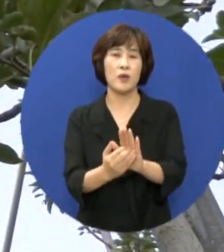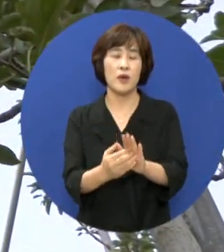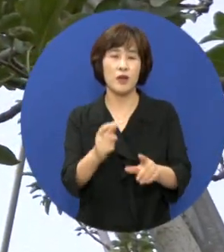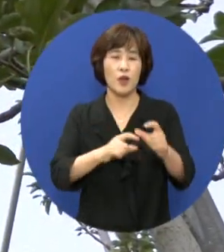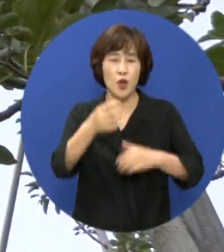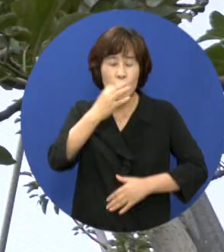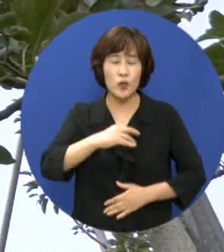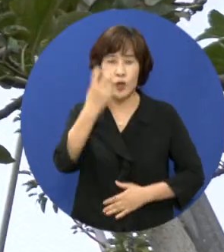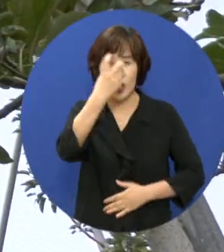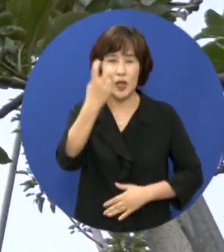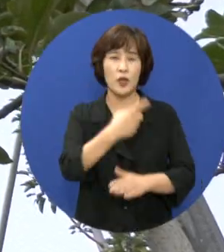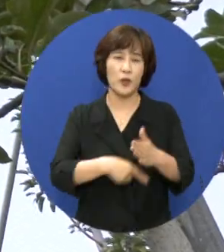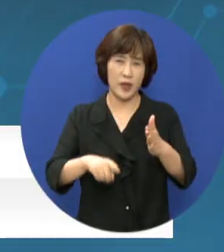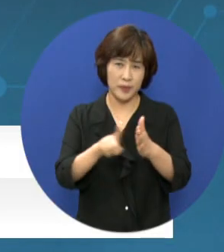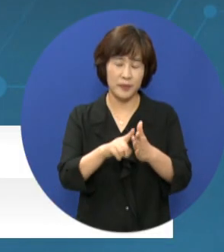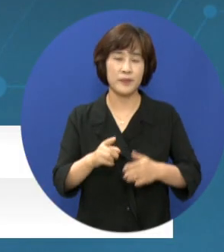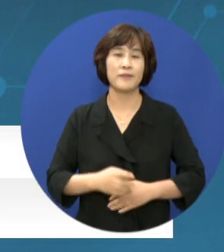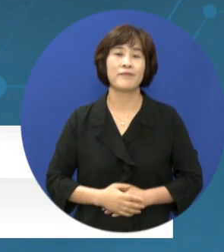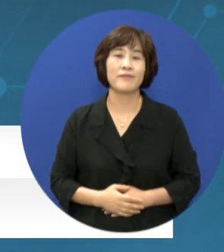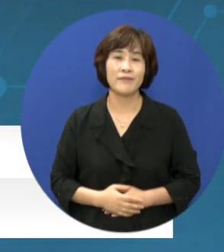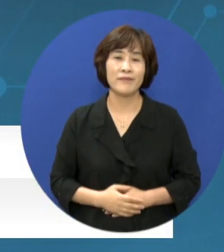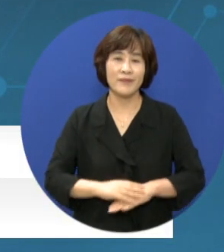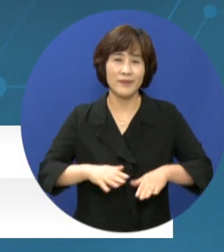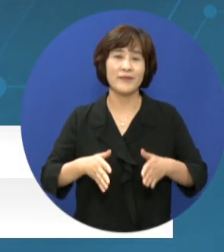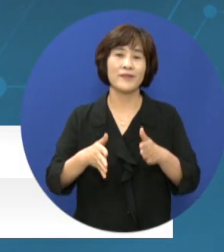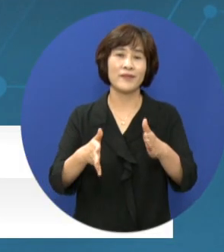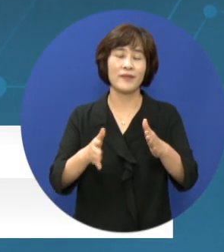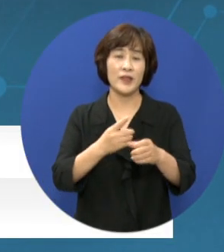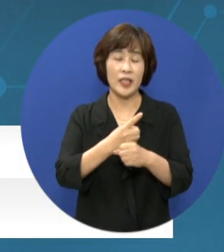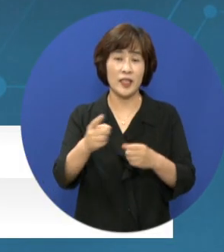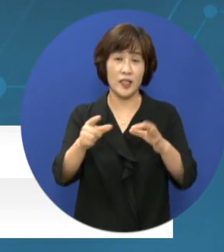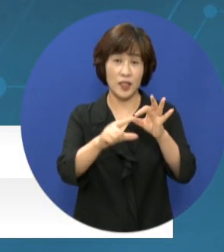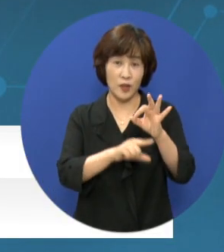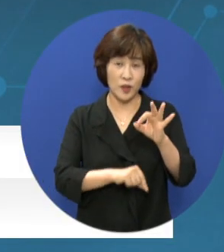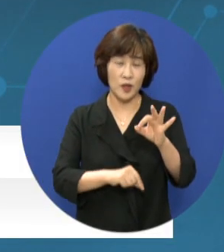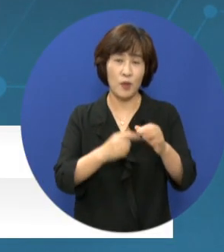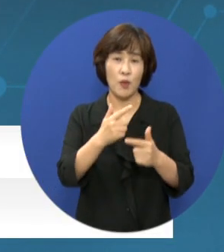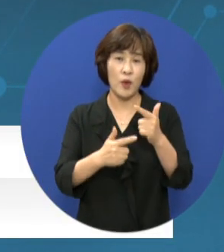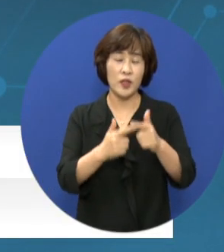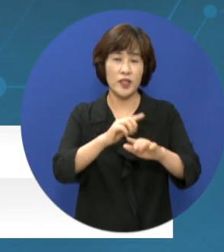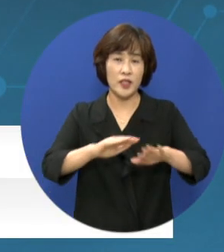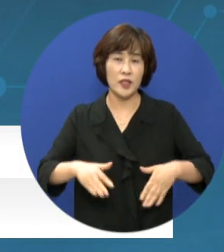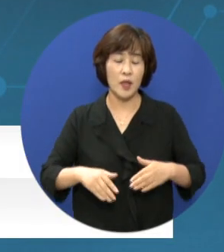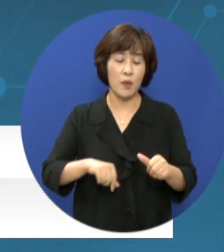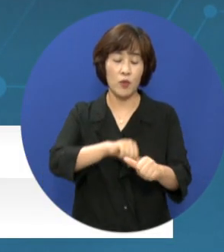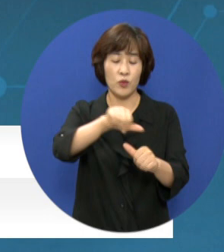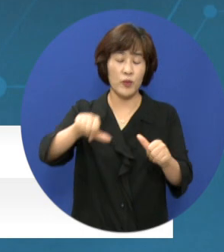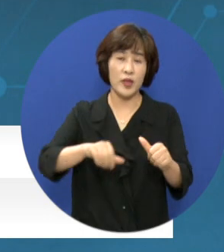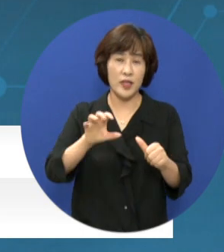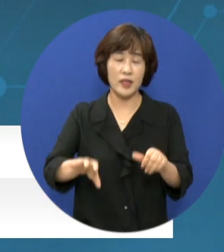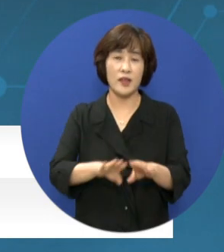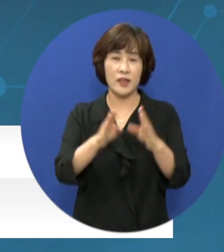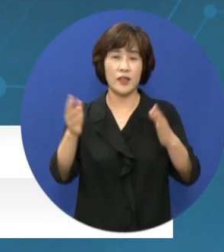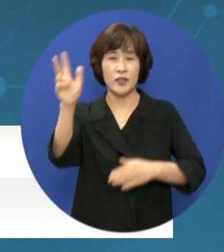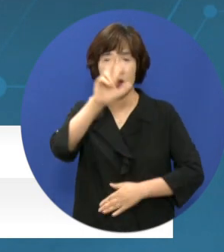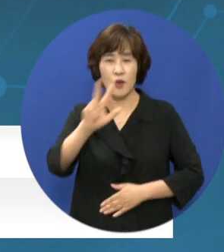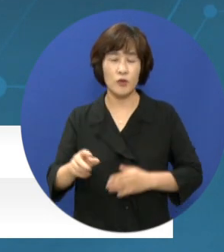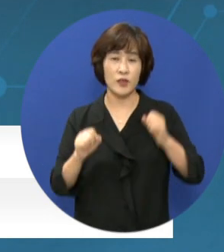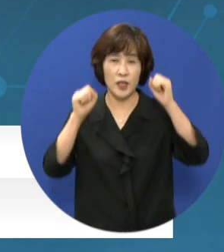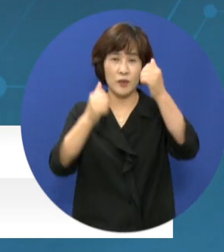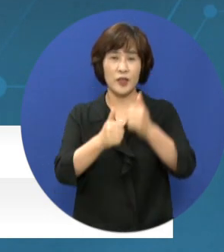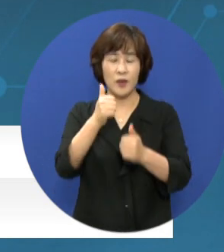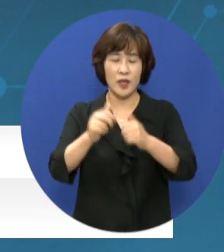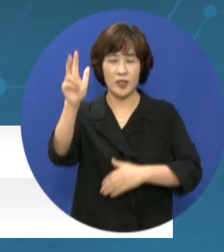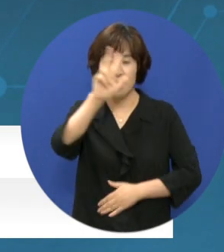관리하기 위한 것입니다 전남도가 매년 10월에 목포 등 전남 일원에서 열리는 전국 체육대회 와